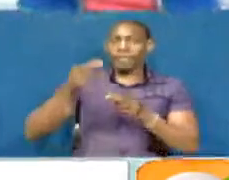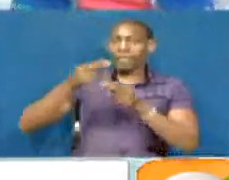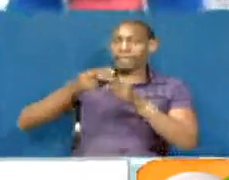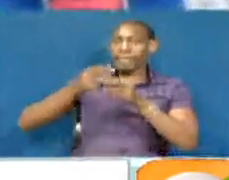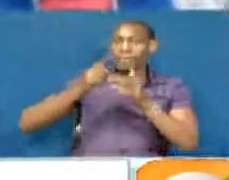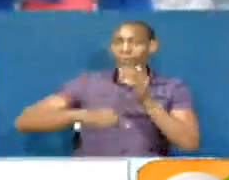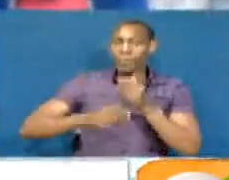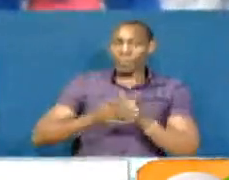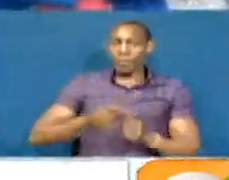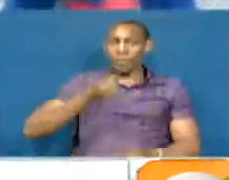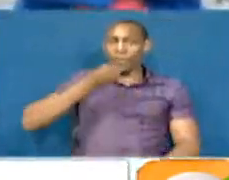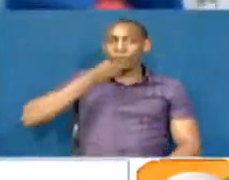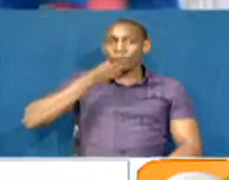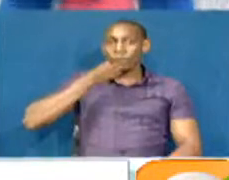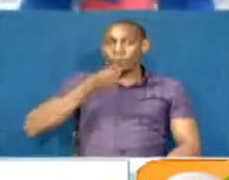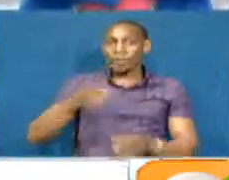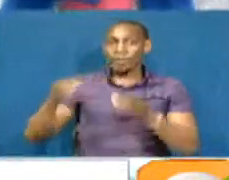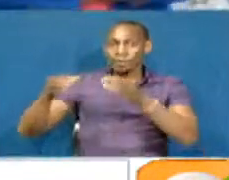inaitwa